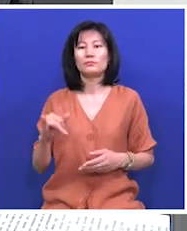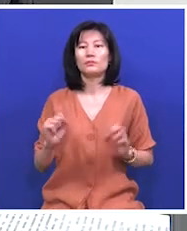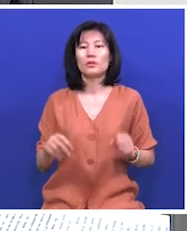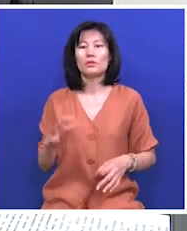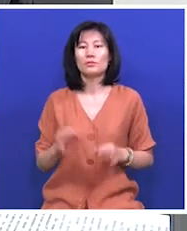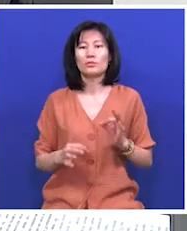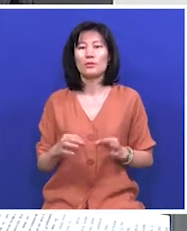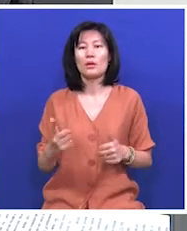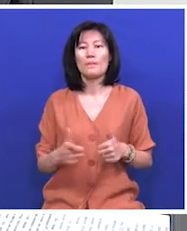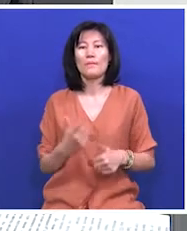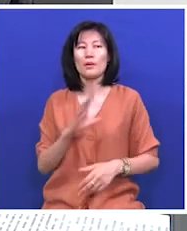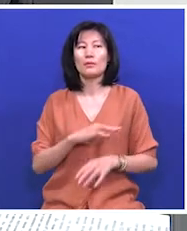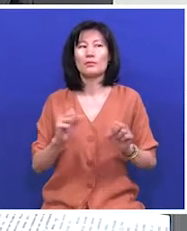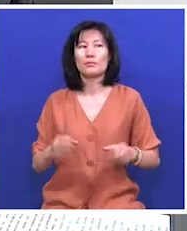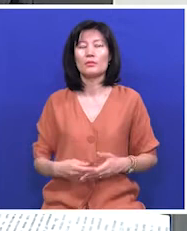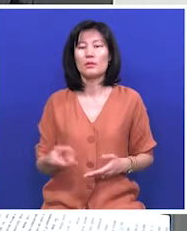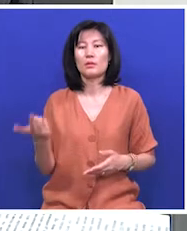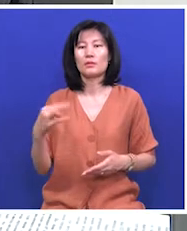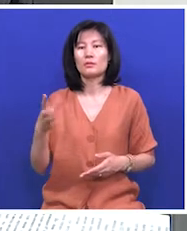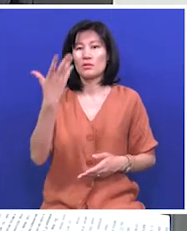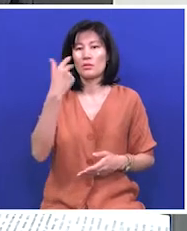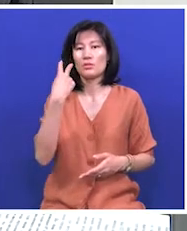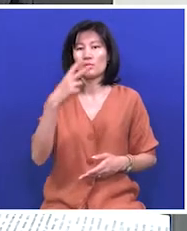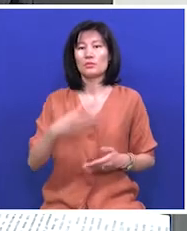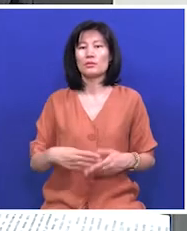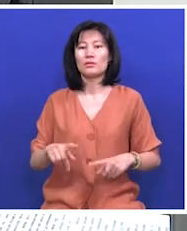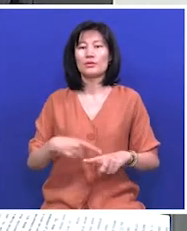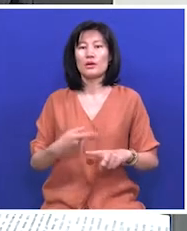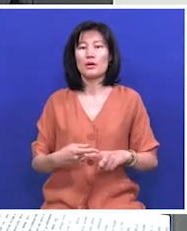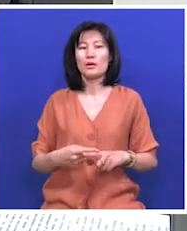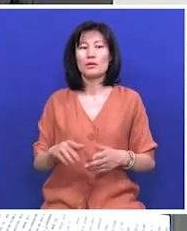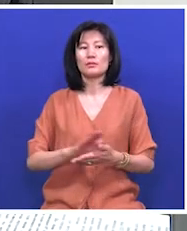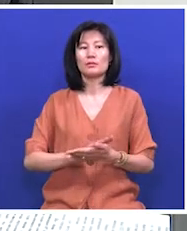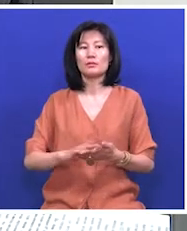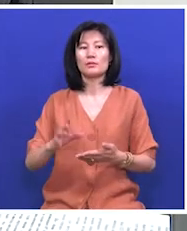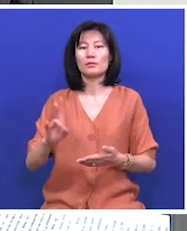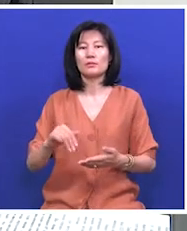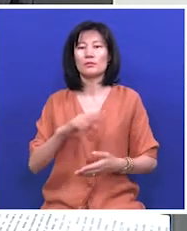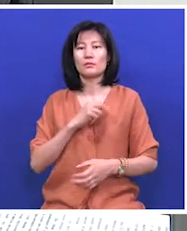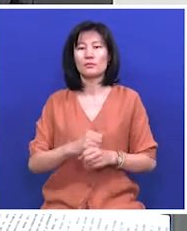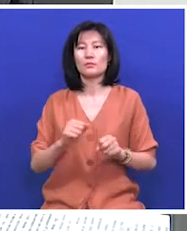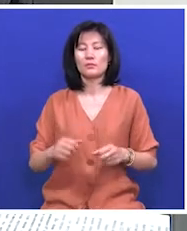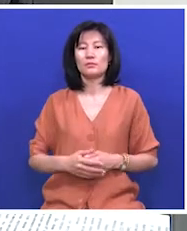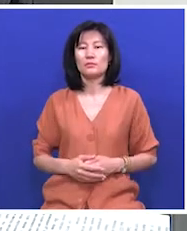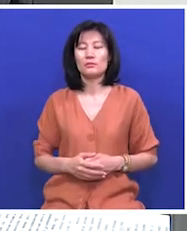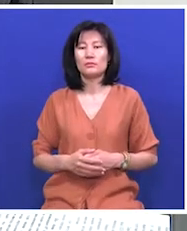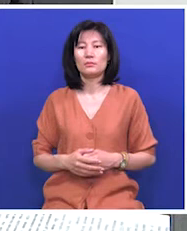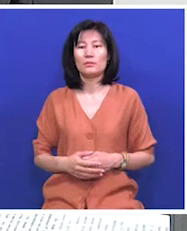тыңайтқыш беру нормалары белгіленген, дақыл түрін көрсетеді және тыңайтқыш түрін жаса